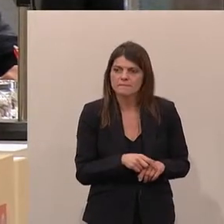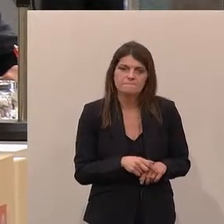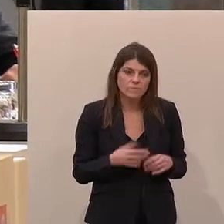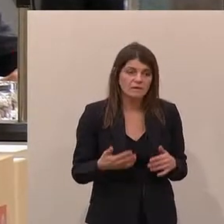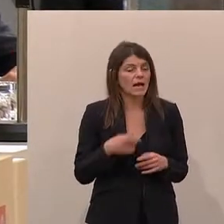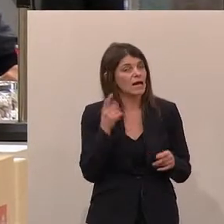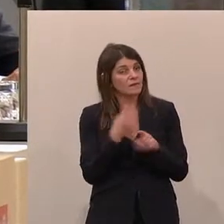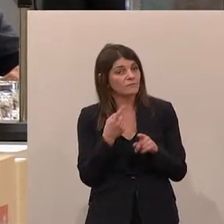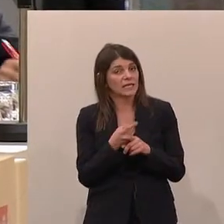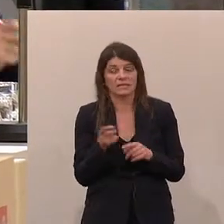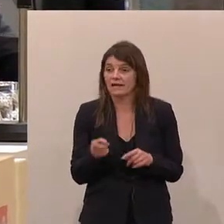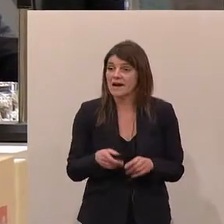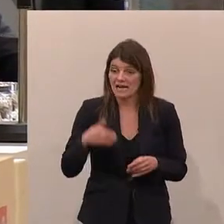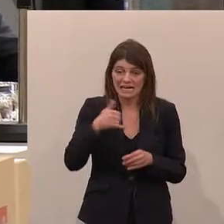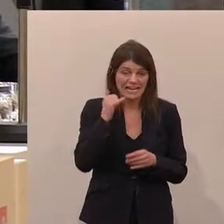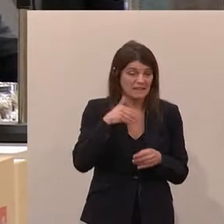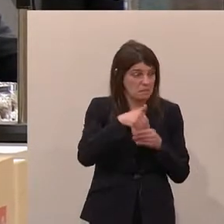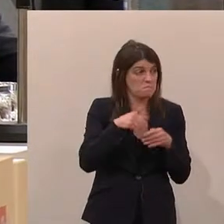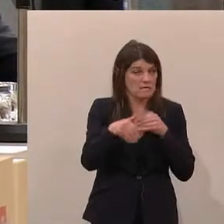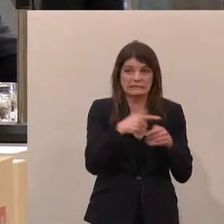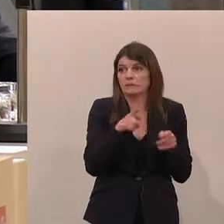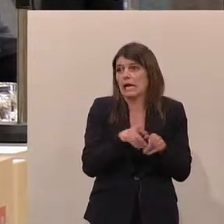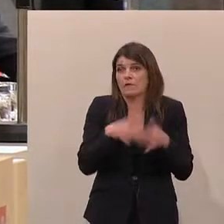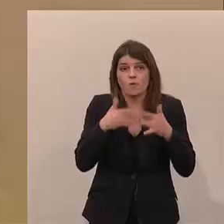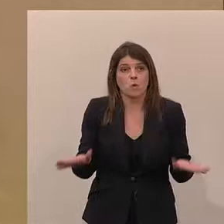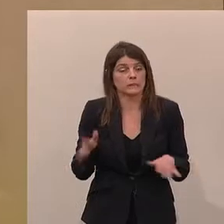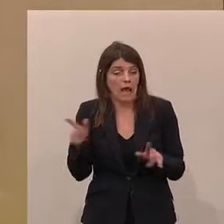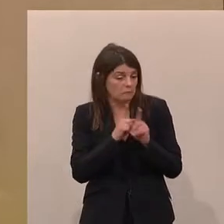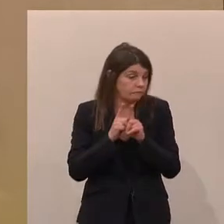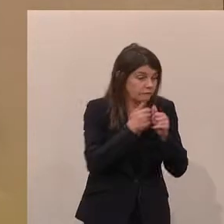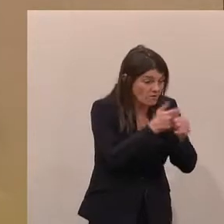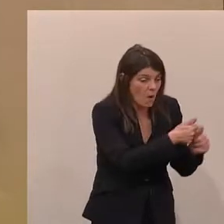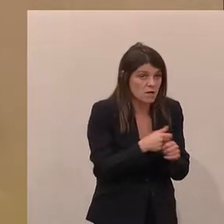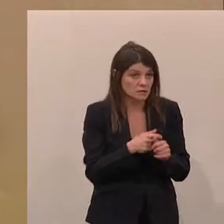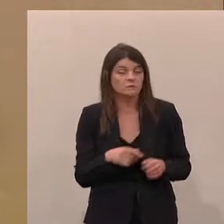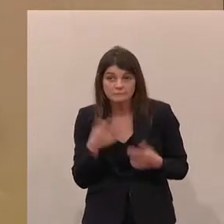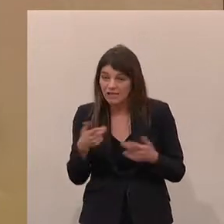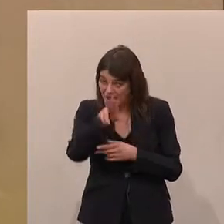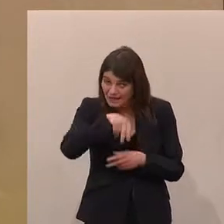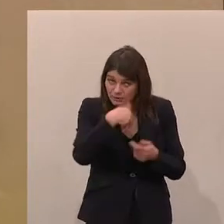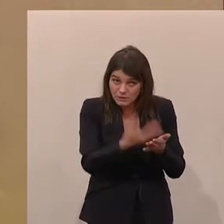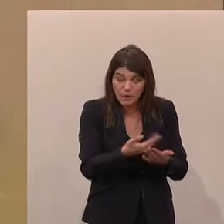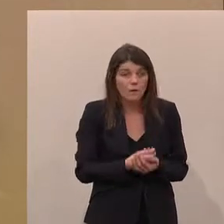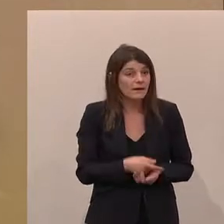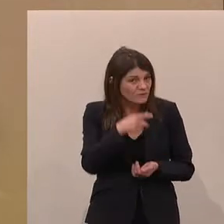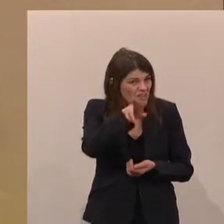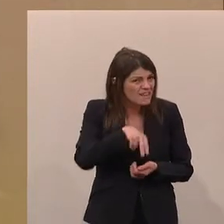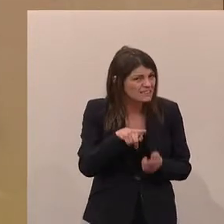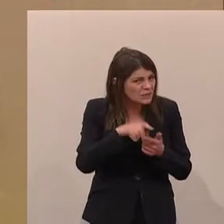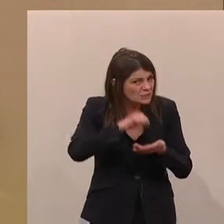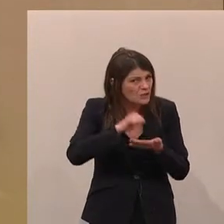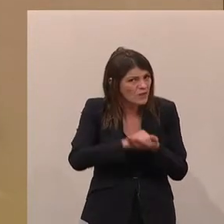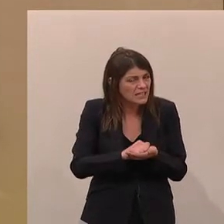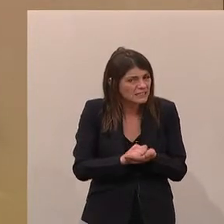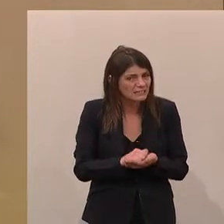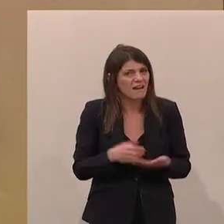Verfolgung hilflos gegenüberstehenden Innenministers ist. Lesen Sie sowas und lesen Sie dann, wie Journalisten dieses